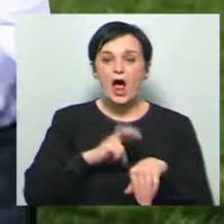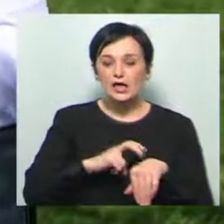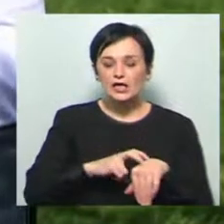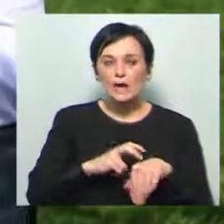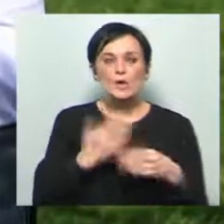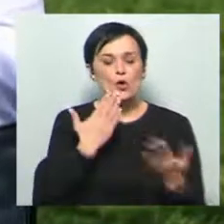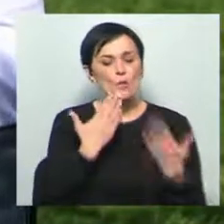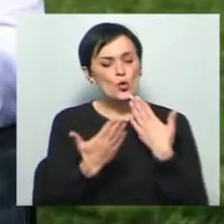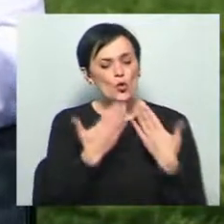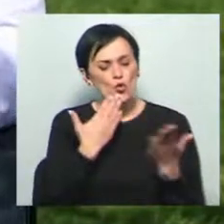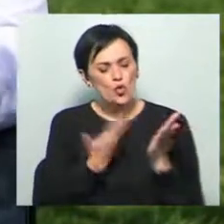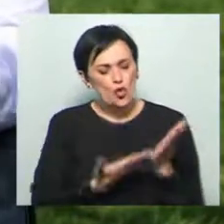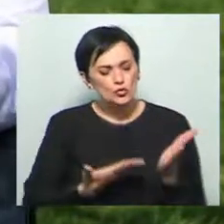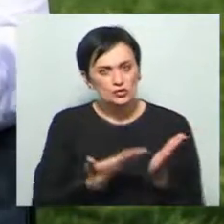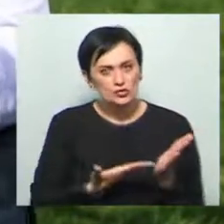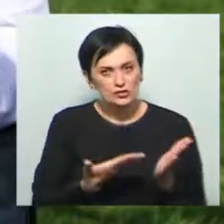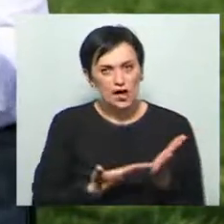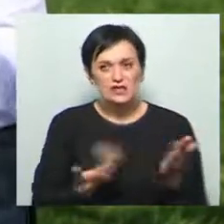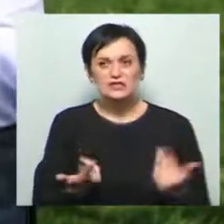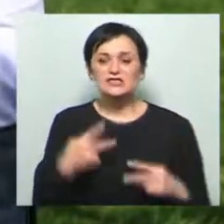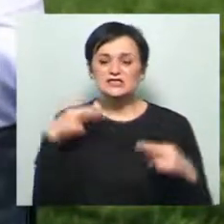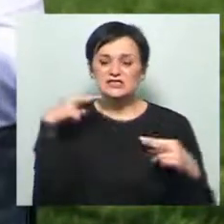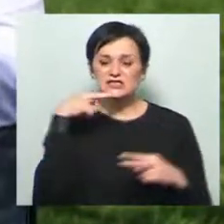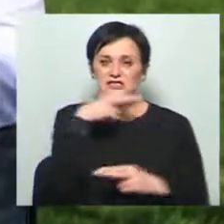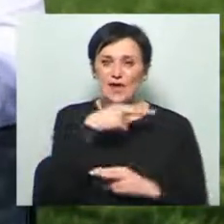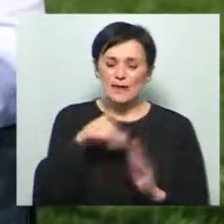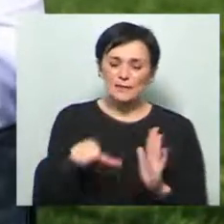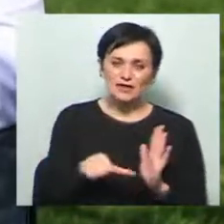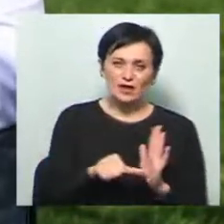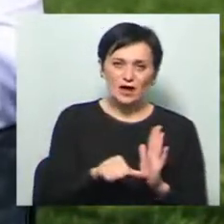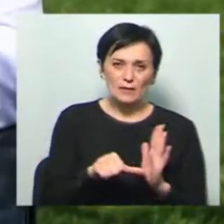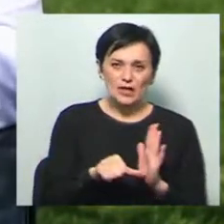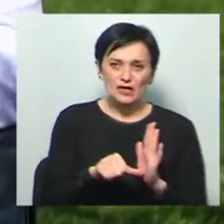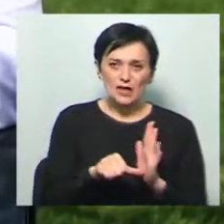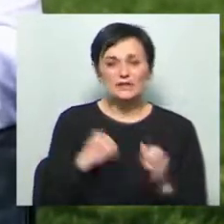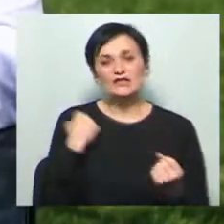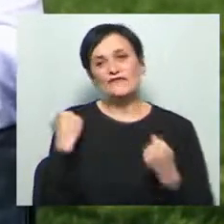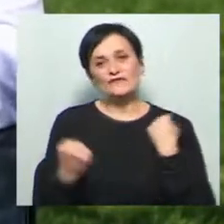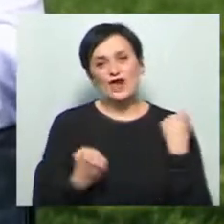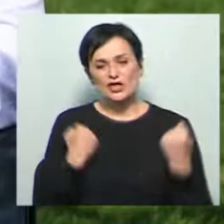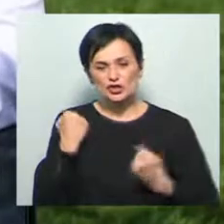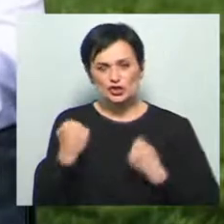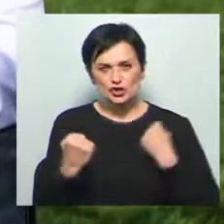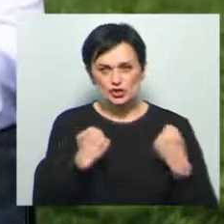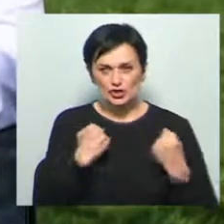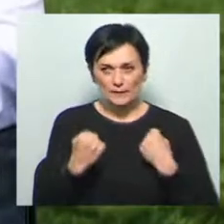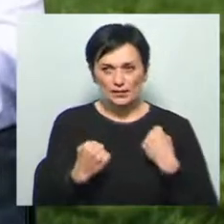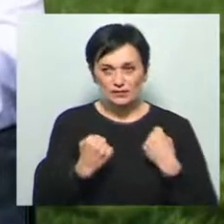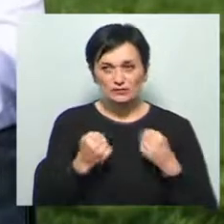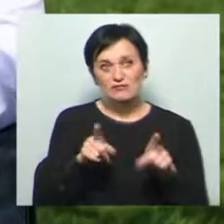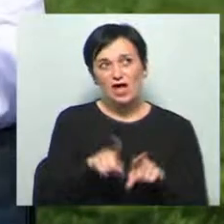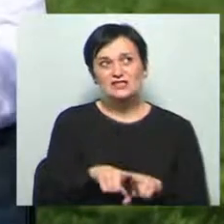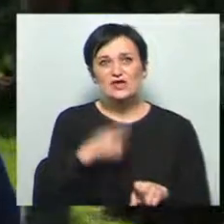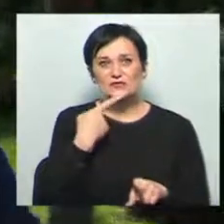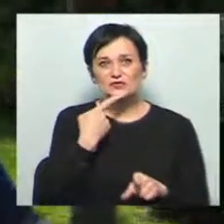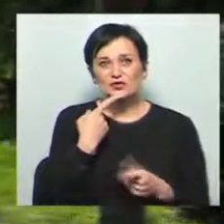ექიმებთან კონსულტაციით, წამლების დახმარებით, ვარჯიშებით, ასე